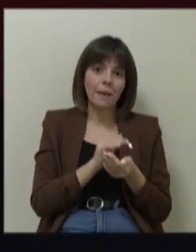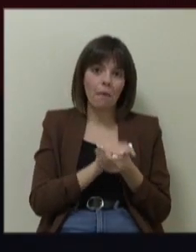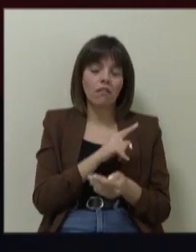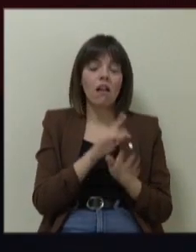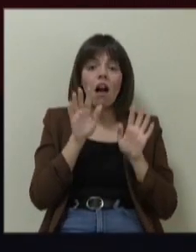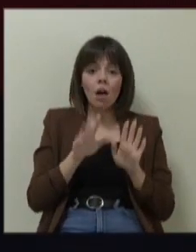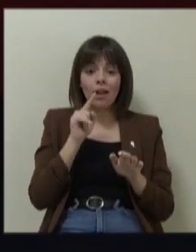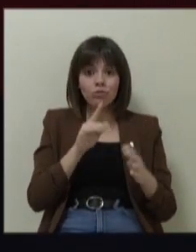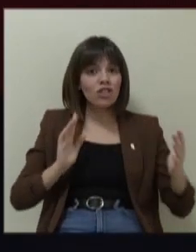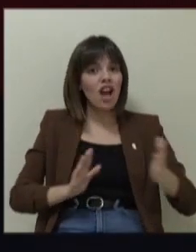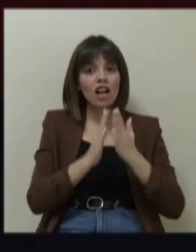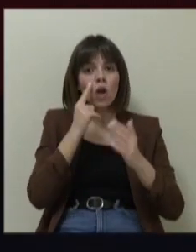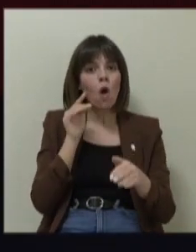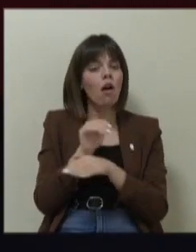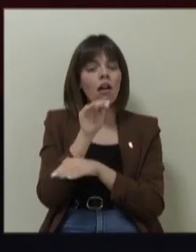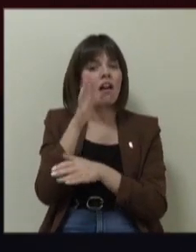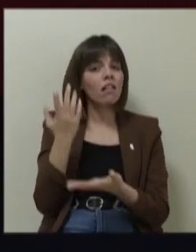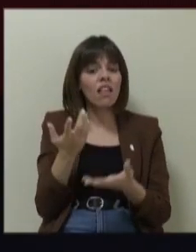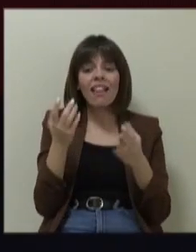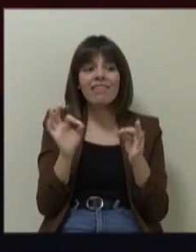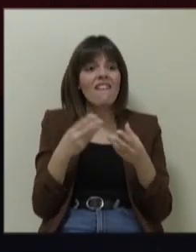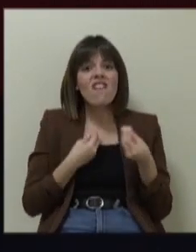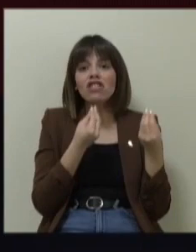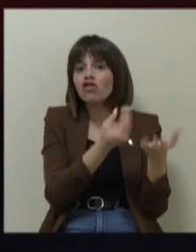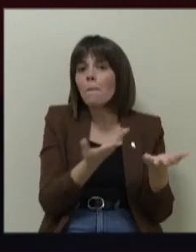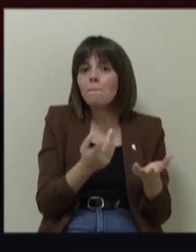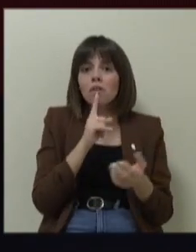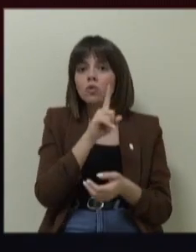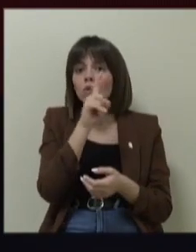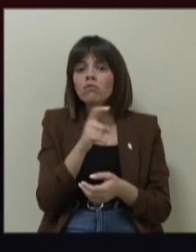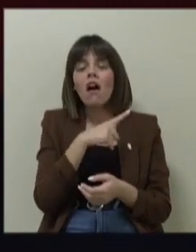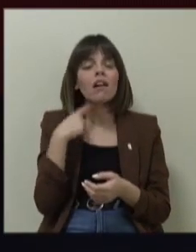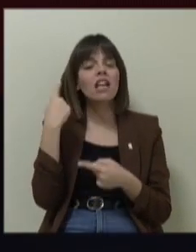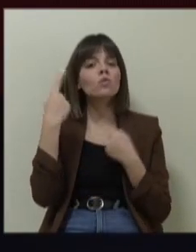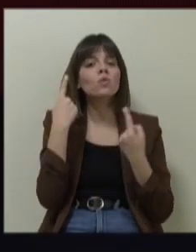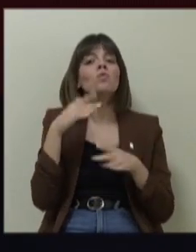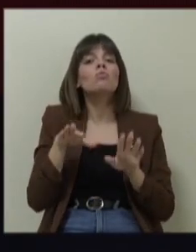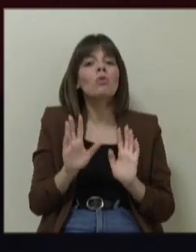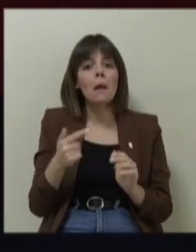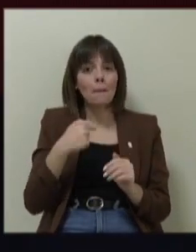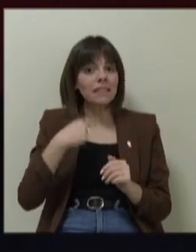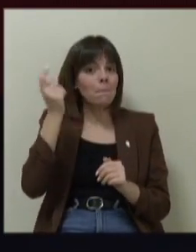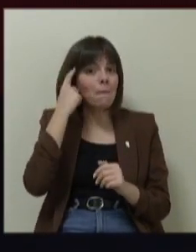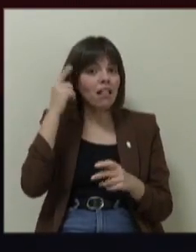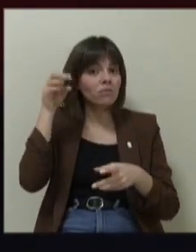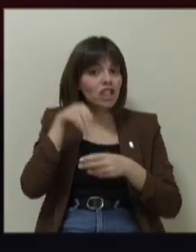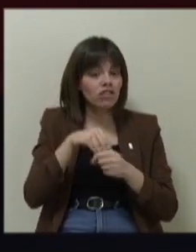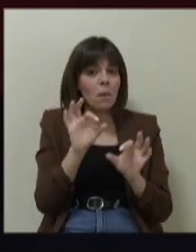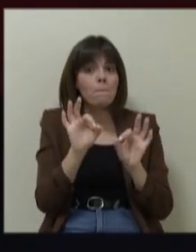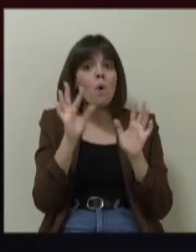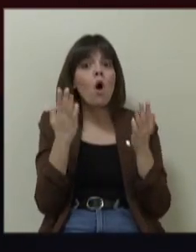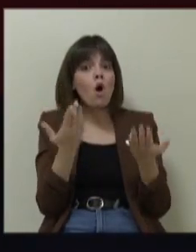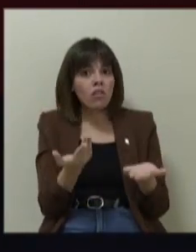Ama bunun karşılığında hayata ne vereceğim sorusunu asla düşünmemek. Bizim beyinlerimiz işte